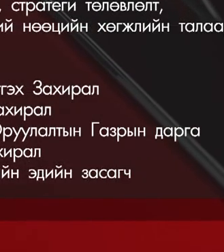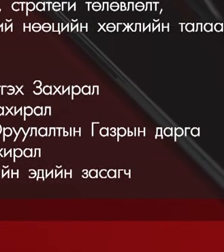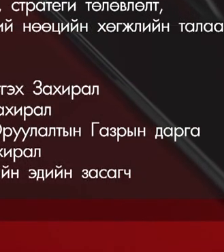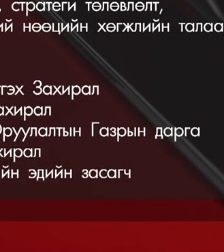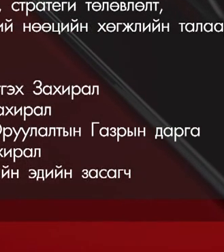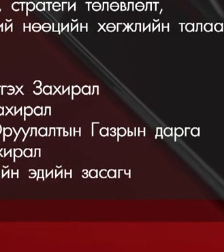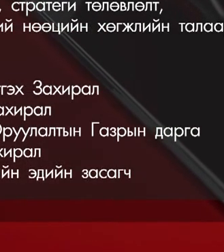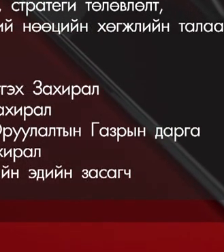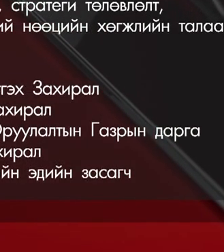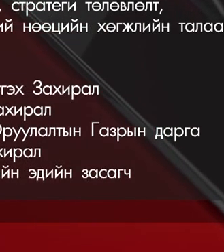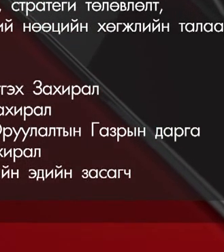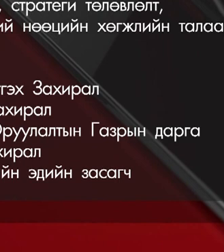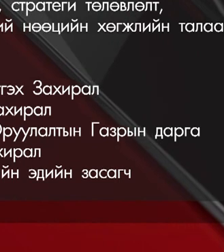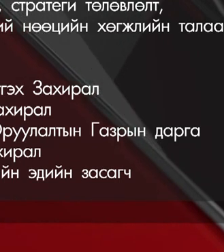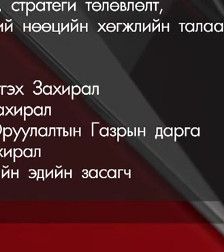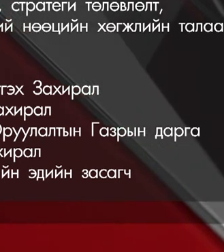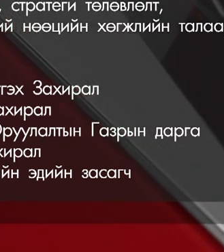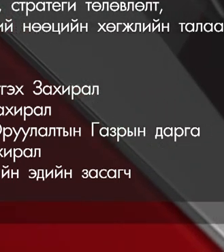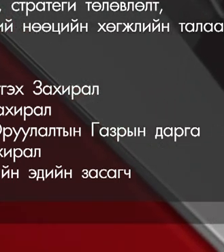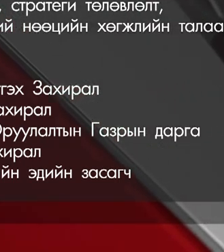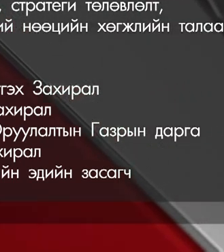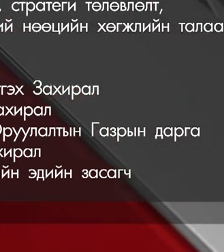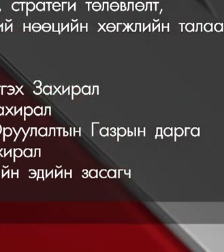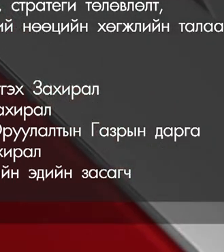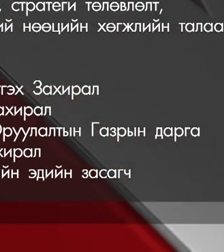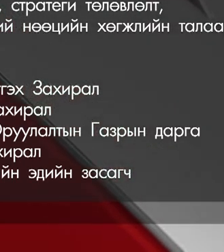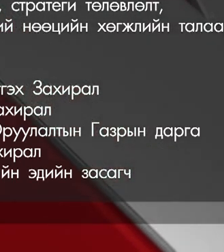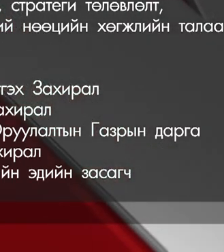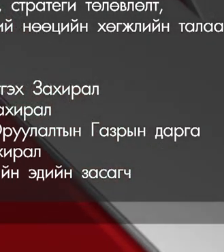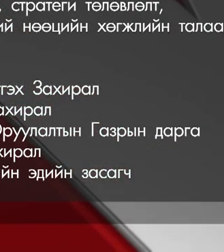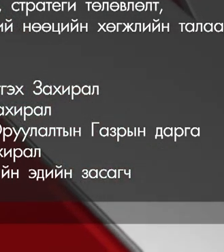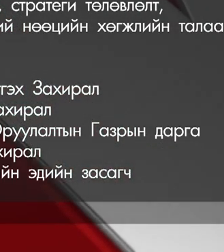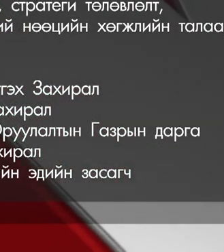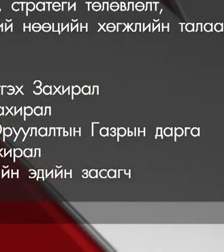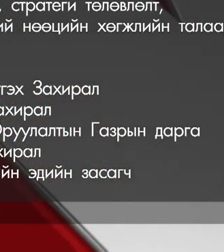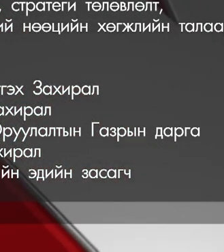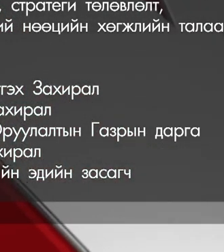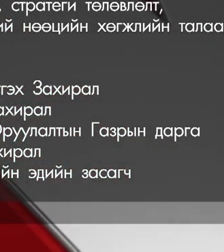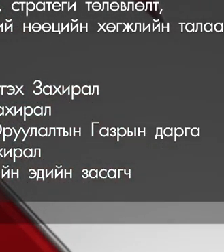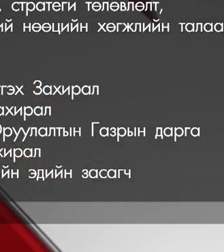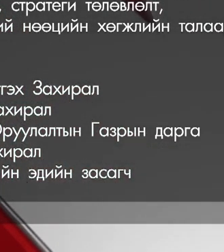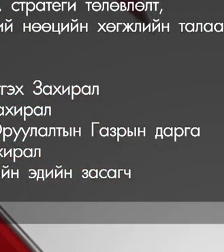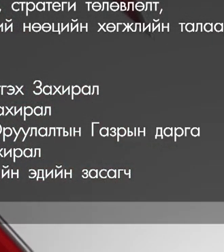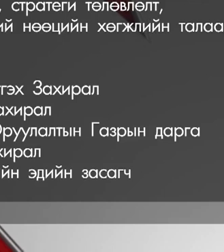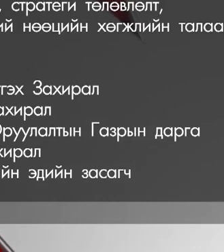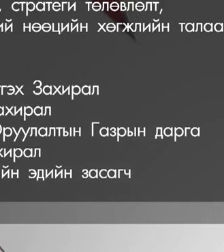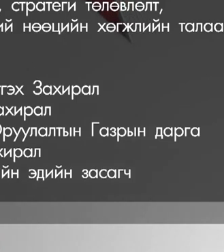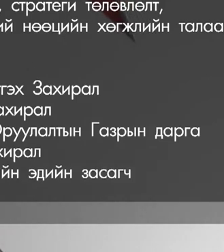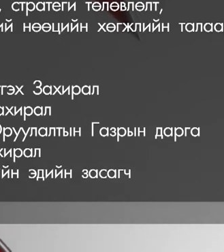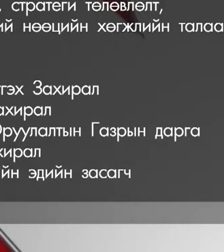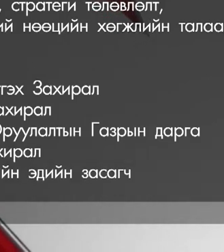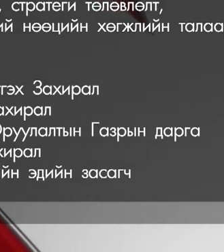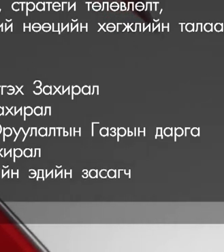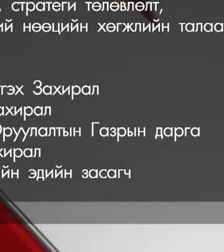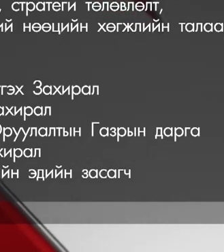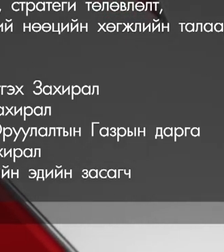хамтарчгийн жаргал сайхан нь де-факто институтын үүсгэн байгуулагч гүйцэтгэх захирал эдийн засаг улс төрийн бодлогын шүүмж нийтлэл бичдэг